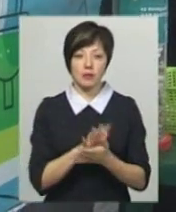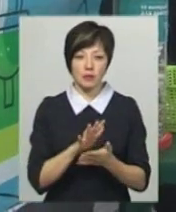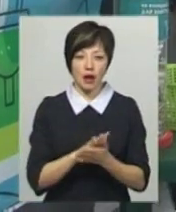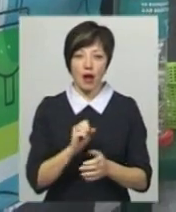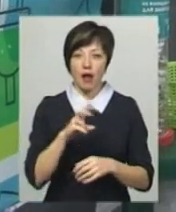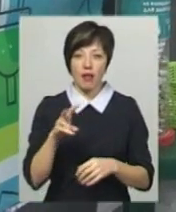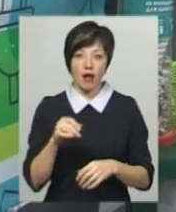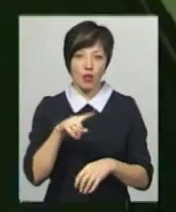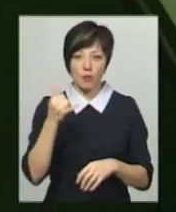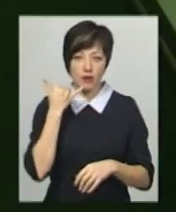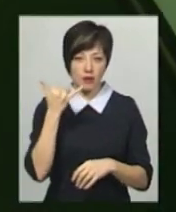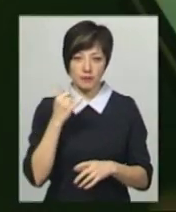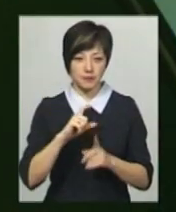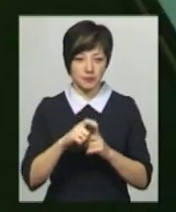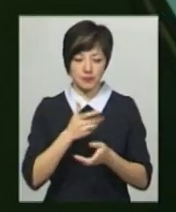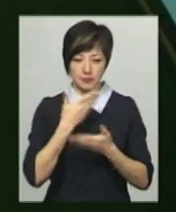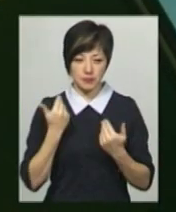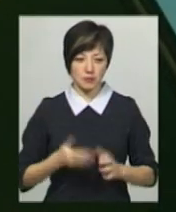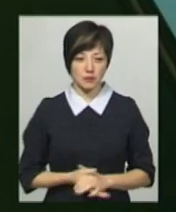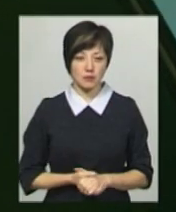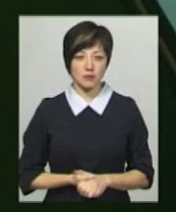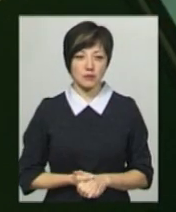Проте номери не відповідали.